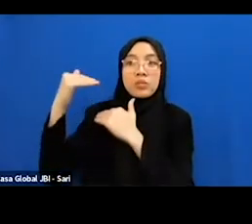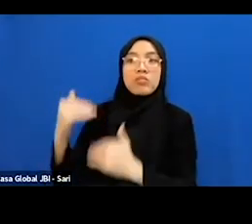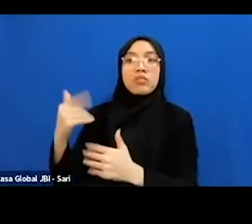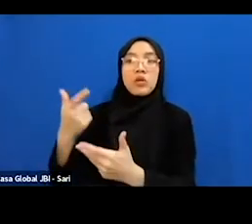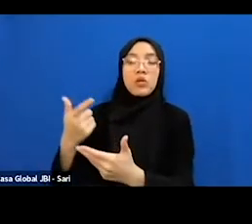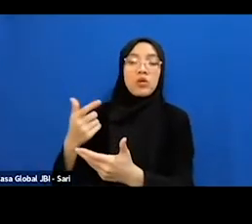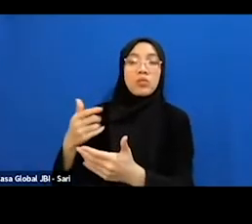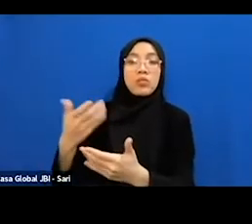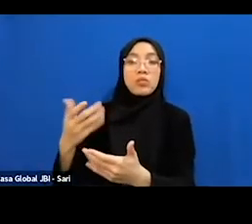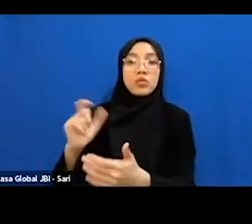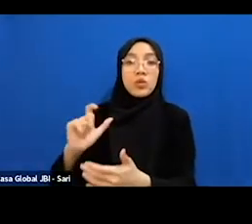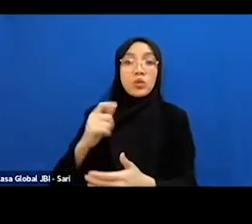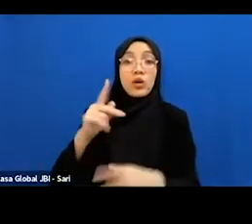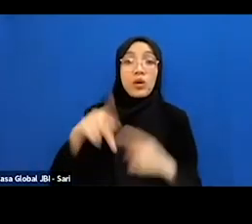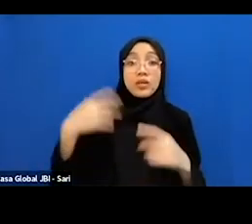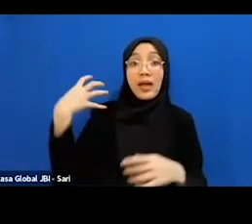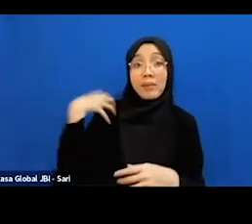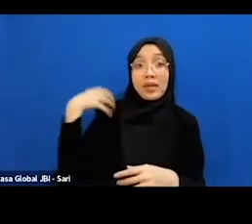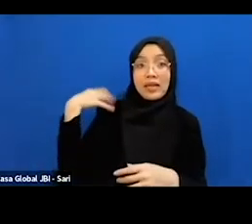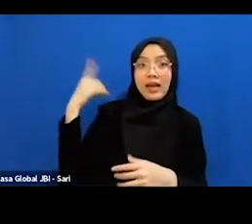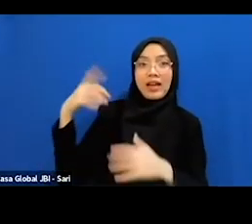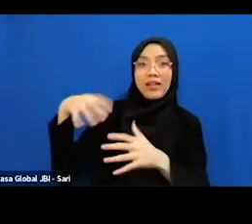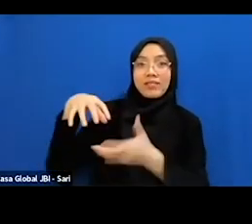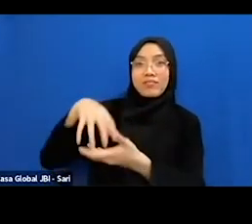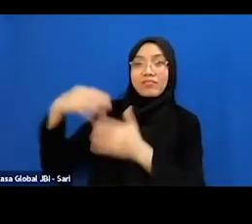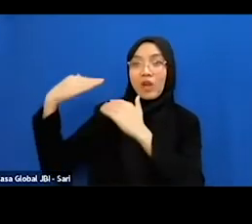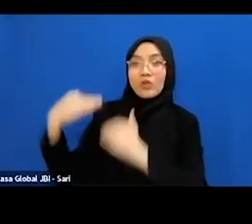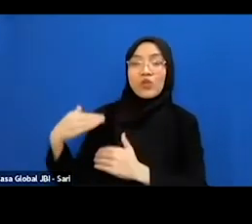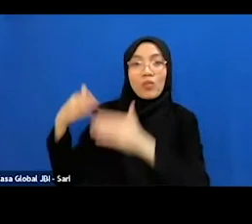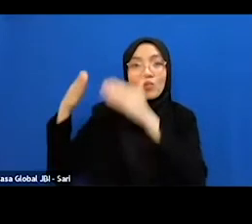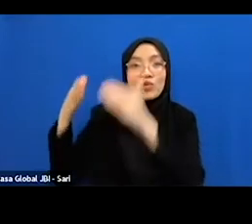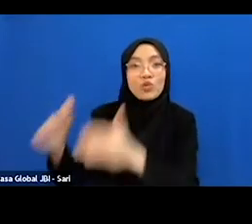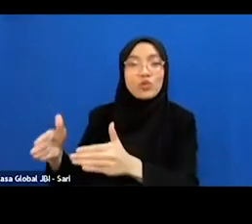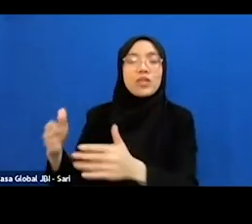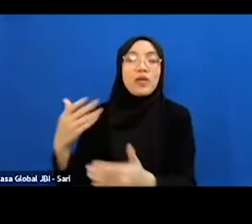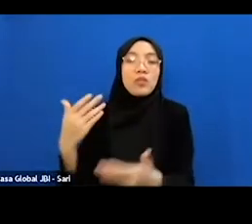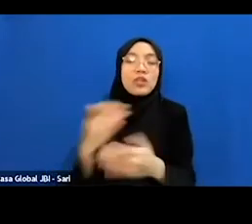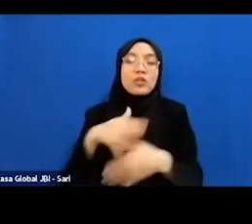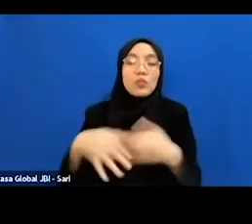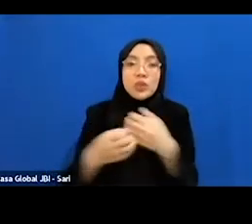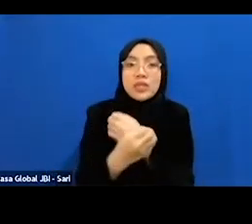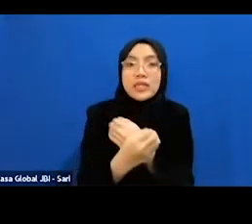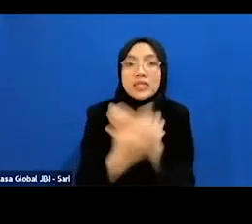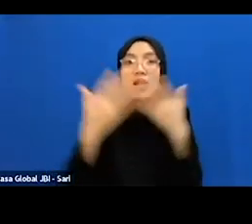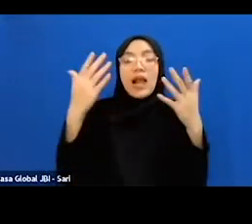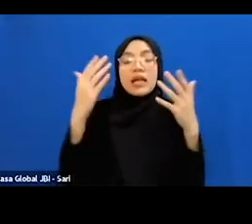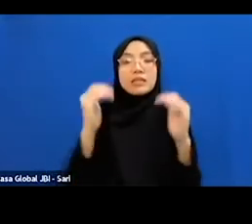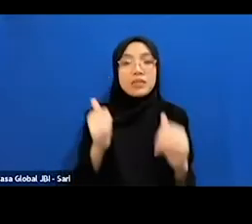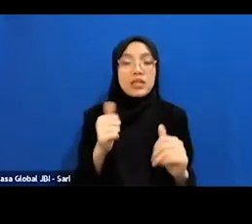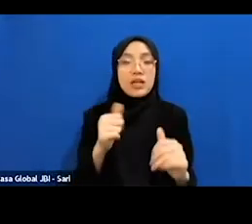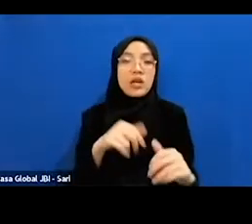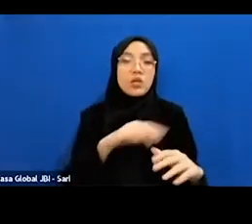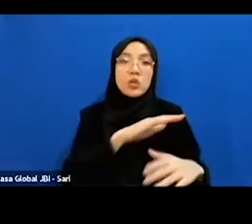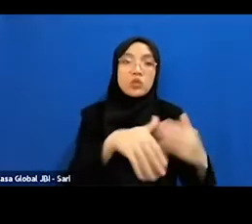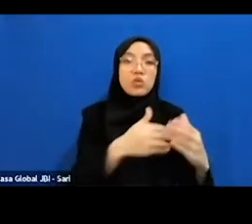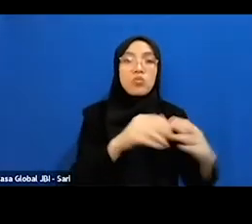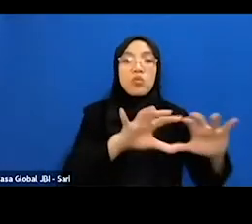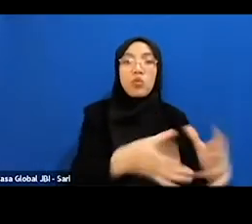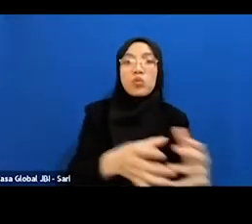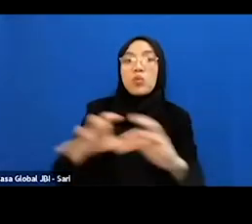misalnya seperti yang di Amerika saya kira itu akan menjadi Hai Hah kejelasan berbagi itu semua